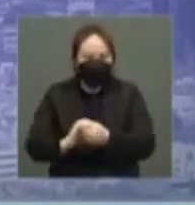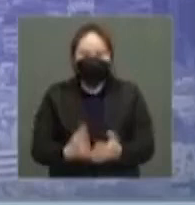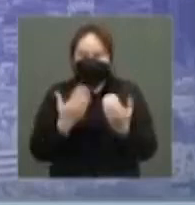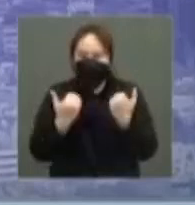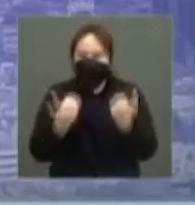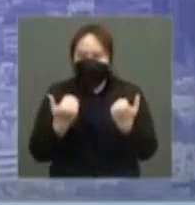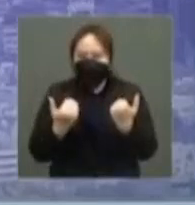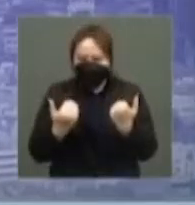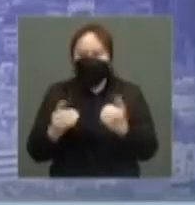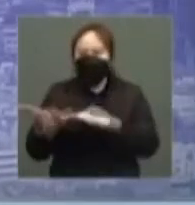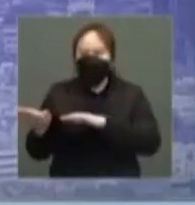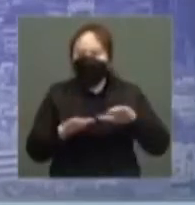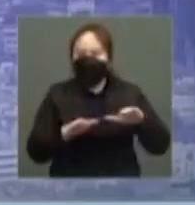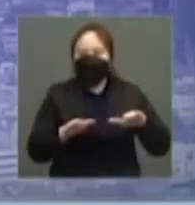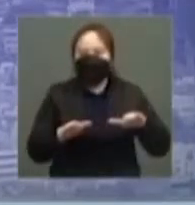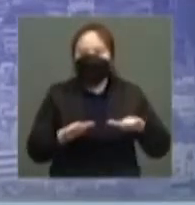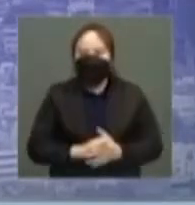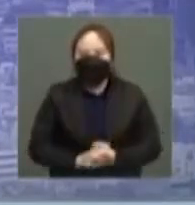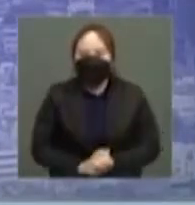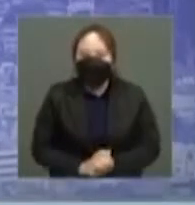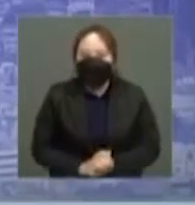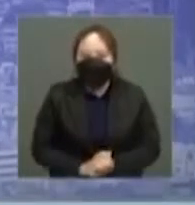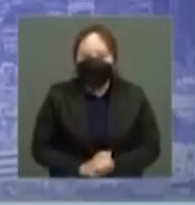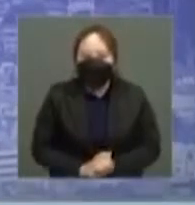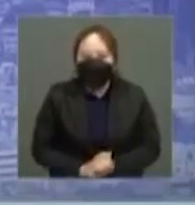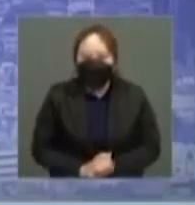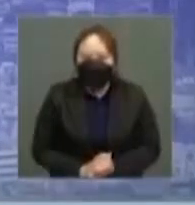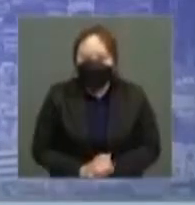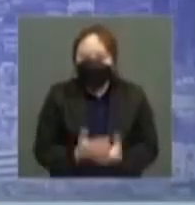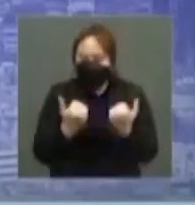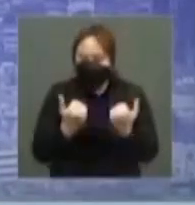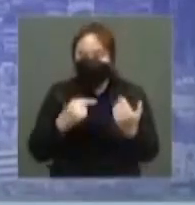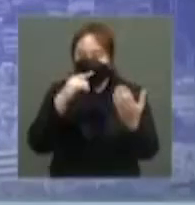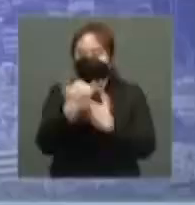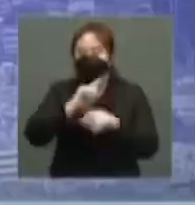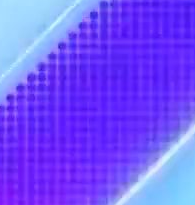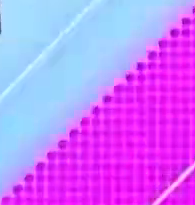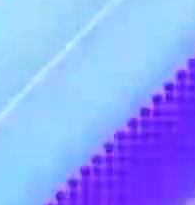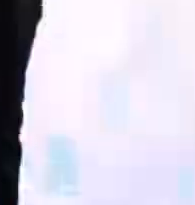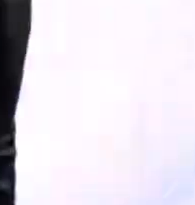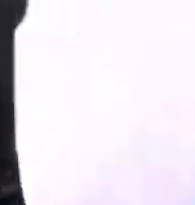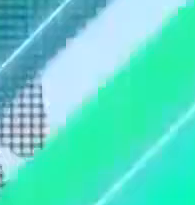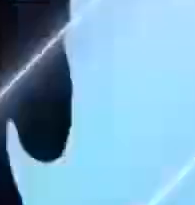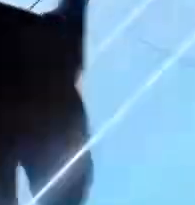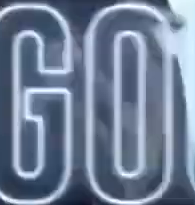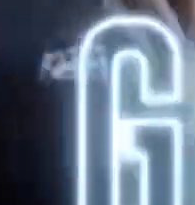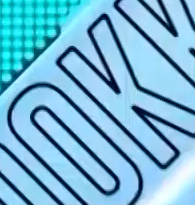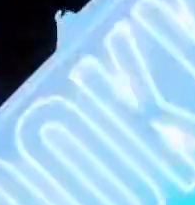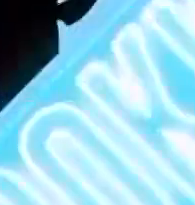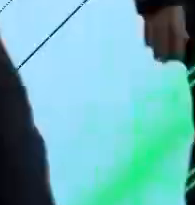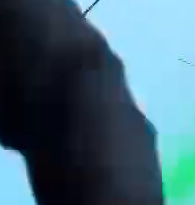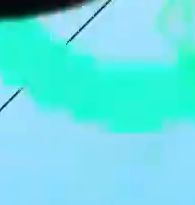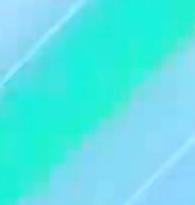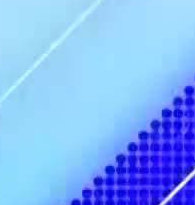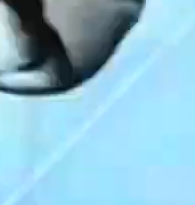ลาออกเขาไม่เอาแล้วการเมื อง คนก็เลยยุบบอกอ้าวนายกไม่ตั้งพรรคใหม่เลยล่ะเขาก็ว่าอย่างนั้น ค่ะ